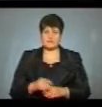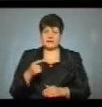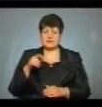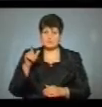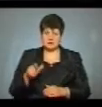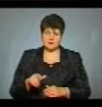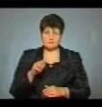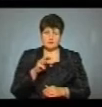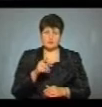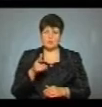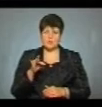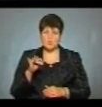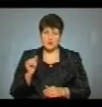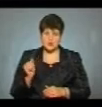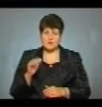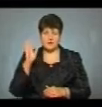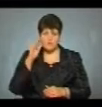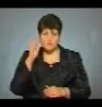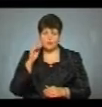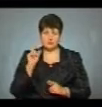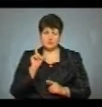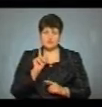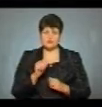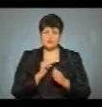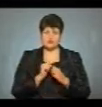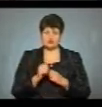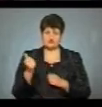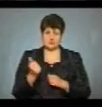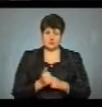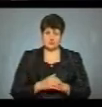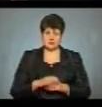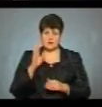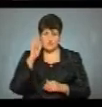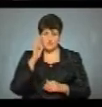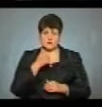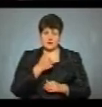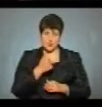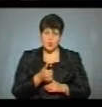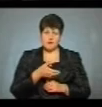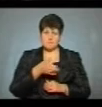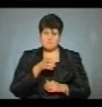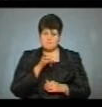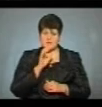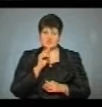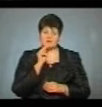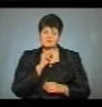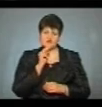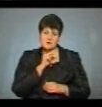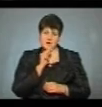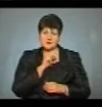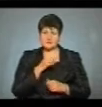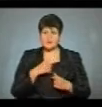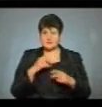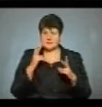Тернополянин Михайло Гураль по воду до Смиковецького джерела їздить щотижня. Вода хороша. І пити там, і до чаю. Ну, не знаю,